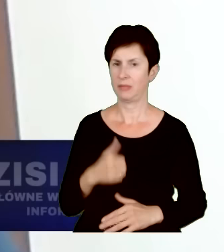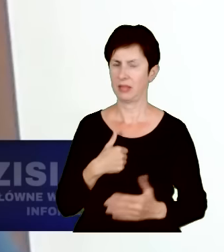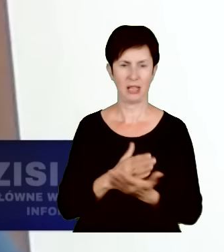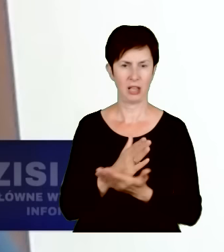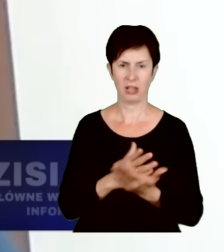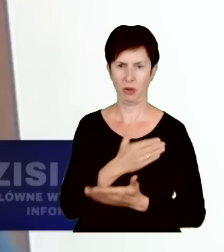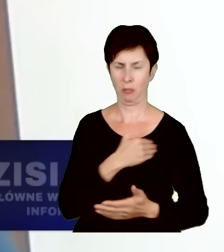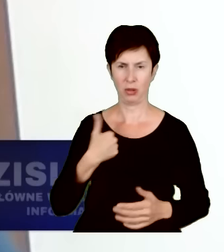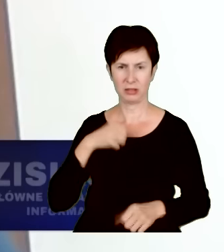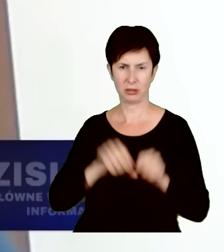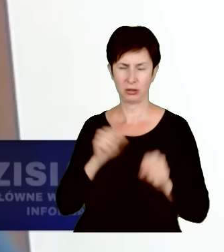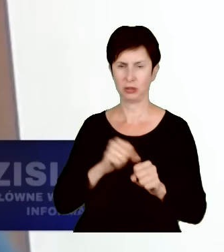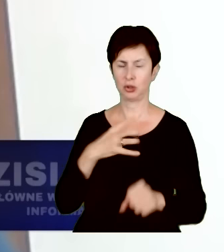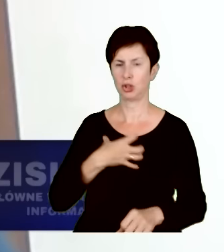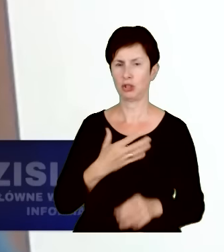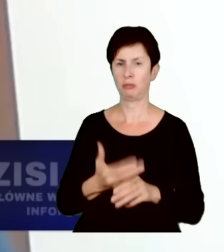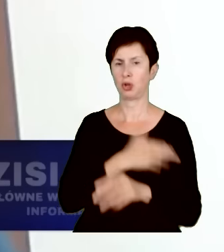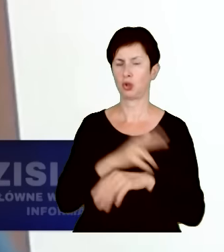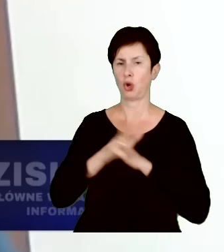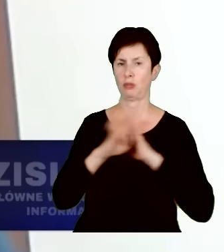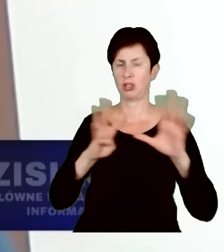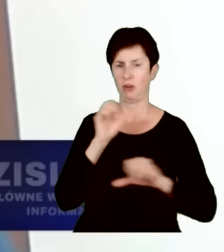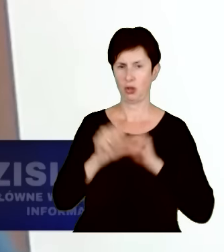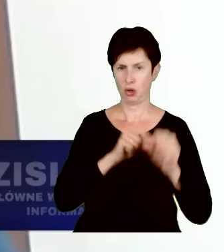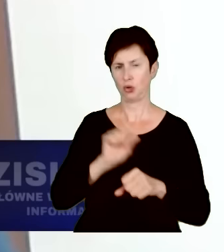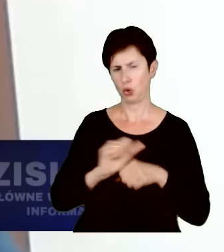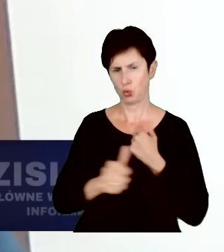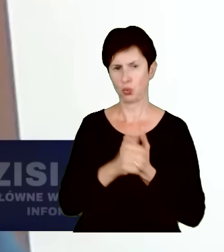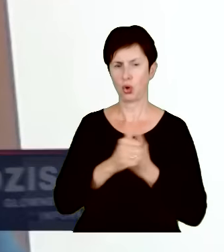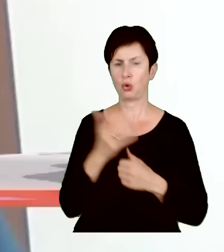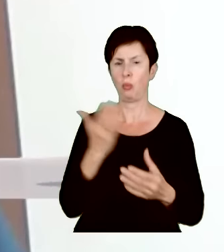przed 89 rokiem Zresztą to jest udokumentowane